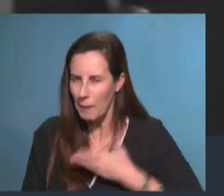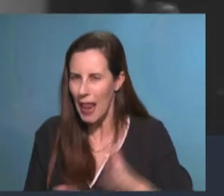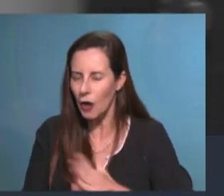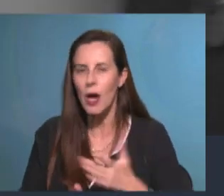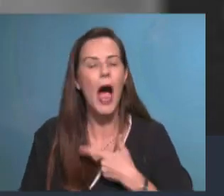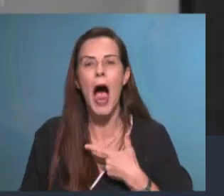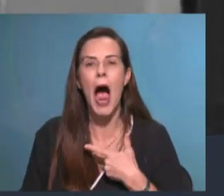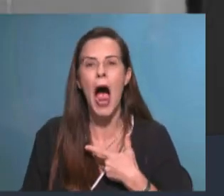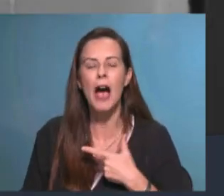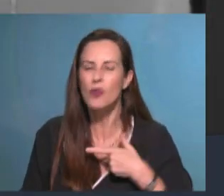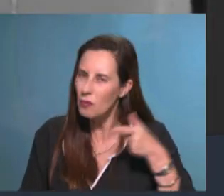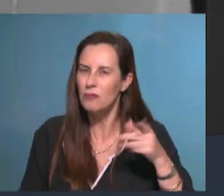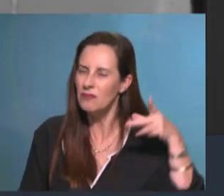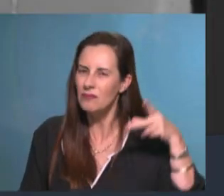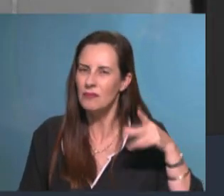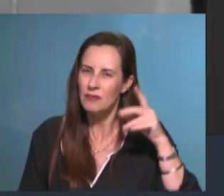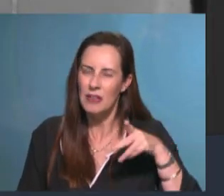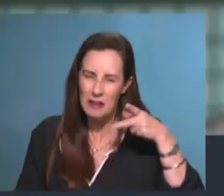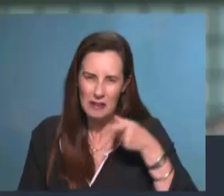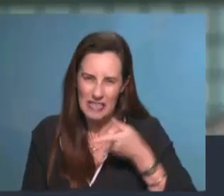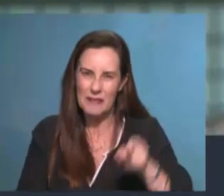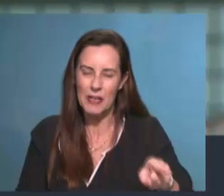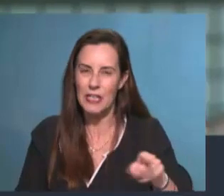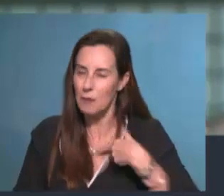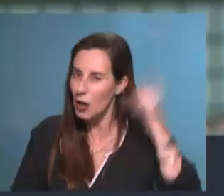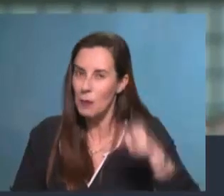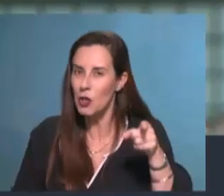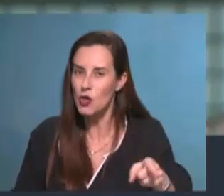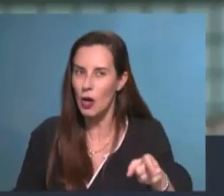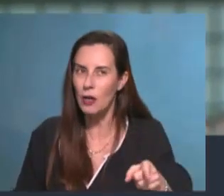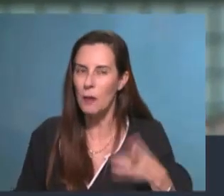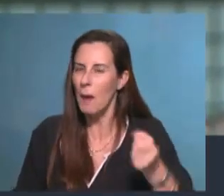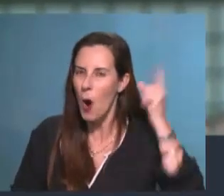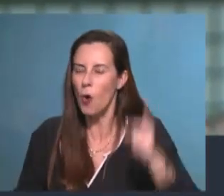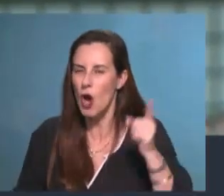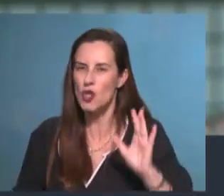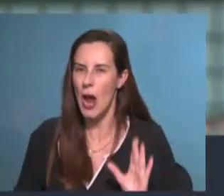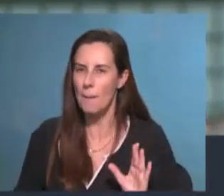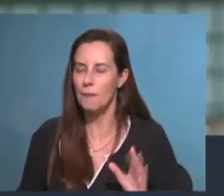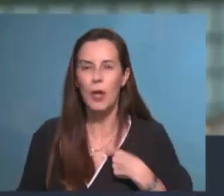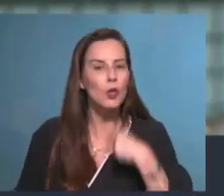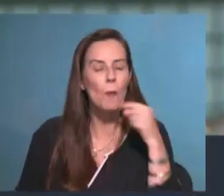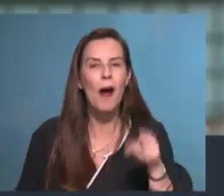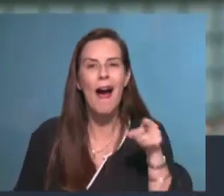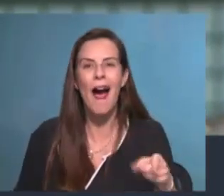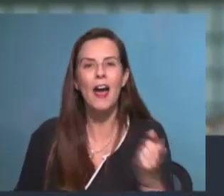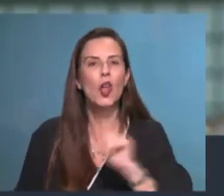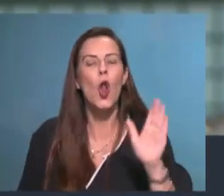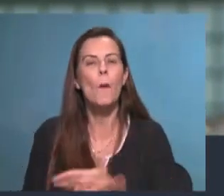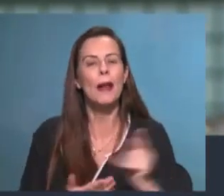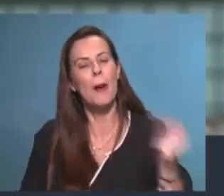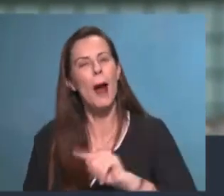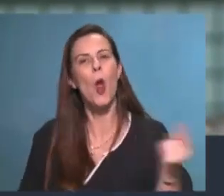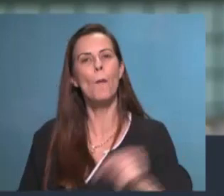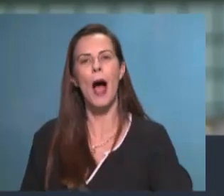היינו מטרטרים לו את החיים. אם הוא לא היה בית עם האנישה אותו בעשרות עונשים, הייתי אומרת לו, אתה לא מחליט אם אתה בא או לא